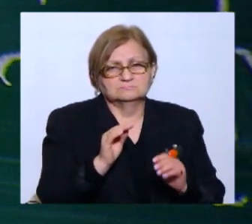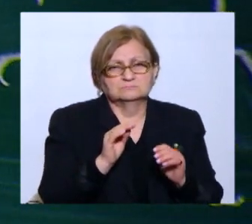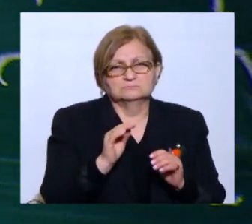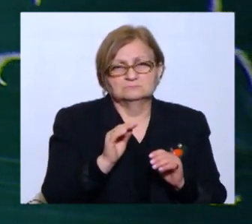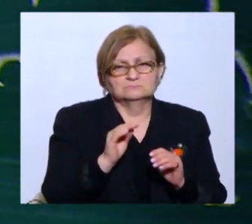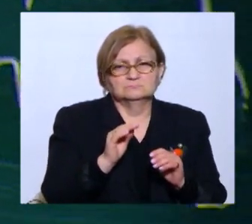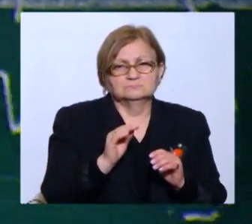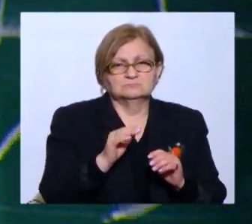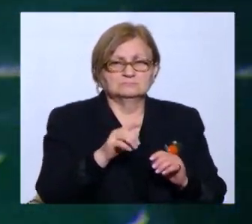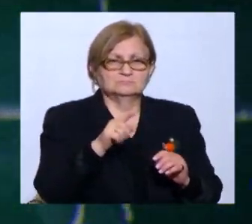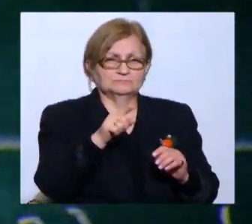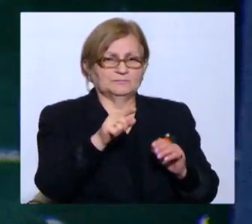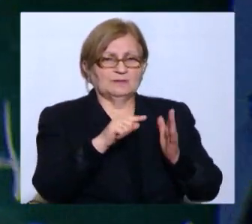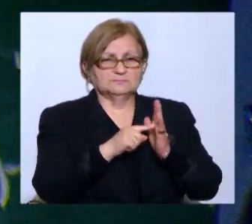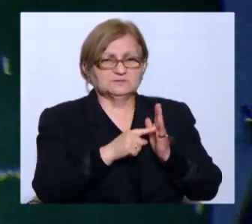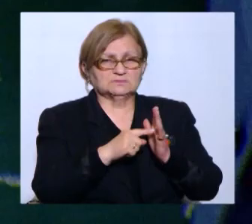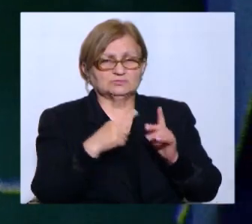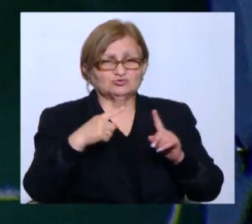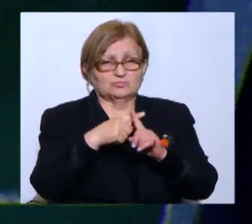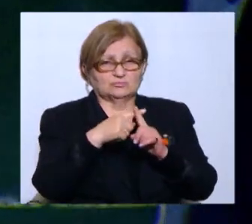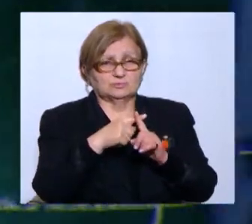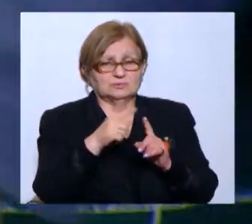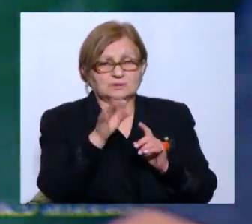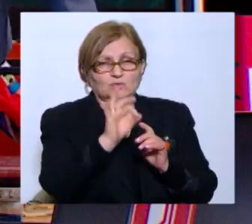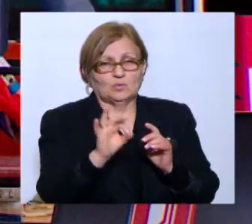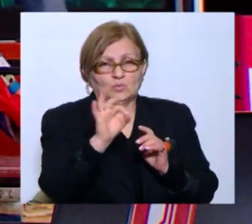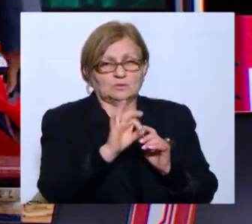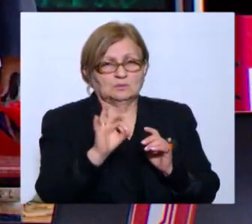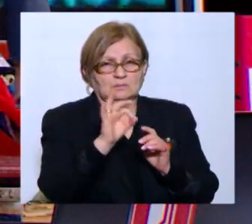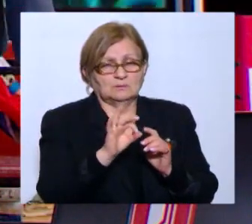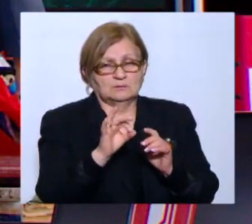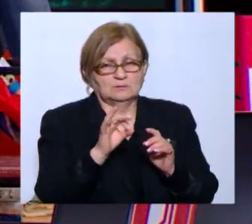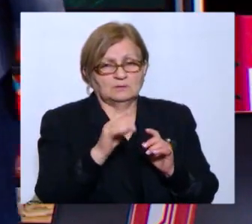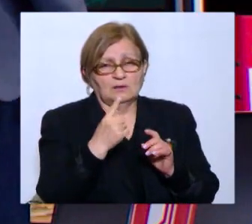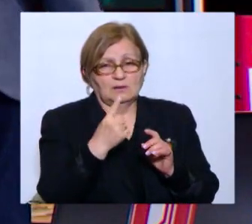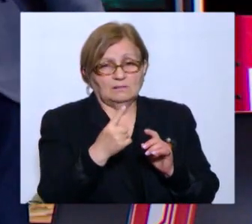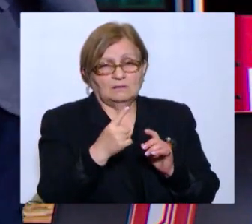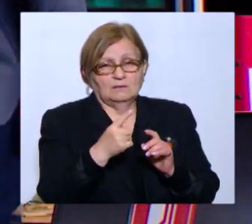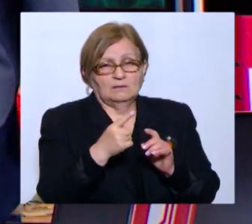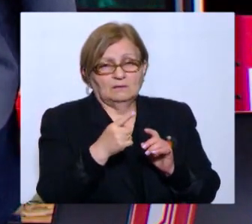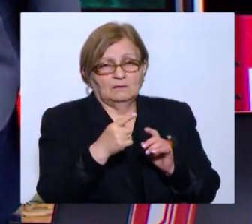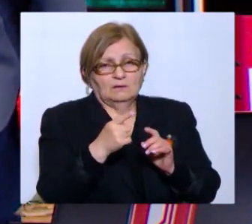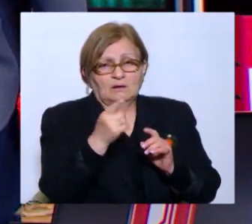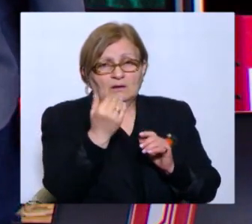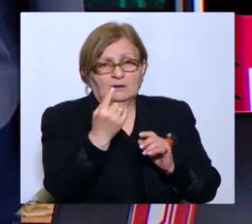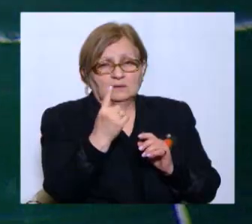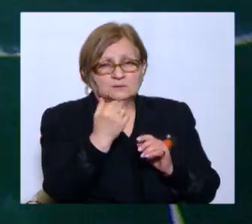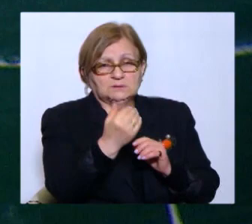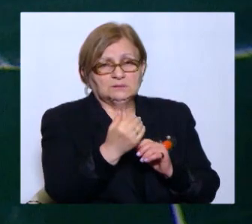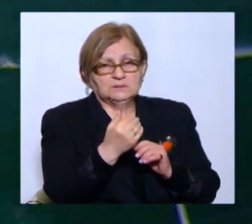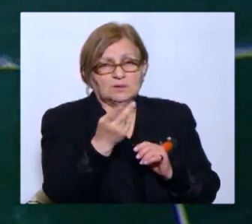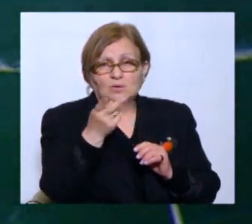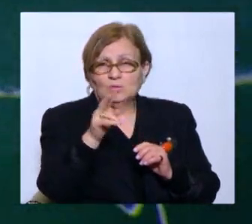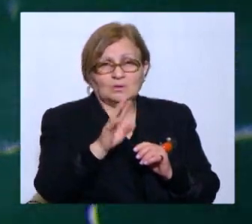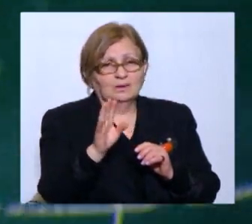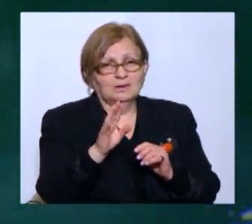1.2-დის და მაგრამ აი ამ წერტილში იკვეთება, იმიტომ რომ 0 ხარისხში ნებისმიერი რიცხვი არის 1, მაგრამ აქ უკვე 1-ისთვის ჩვენ 2 კი არ